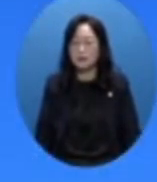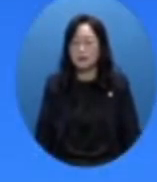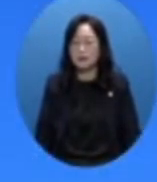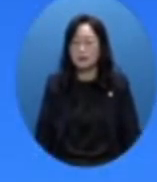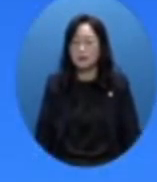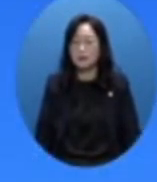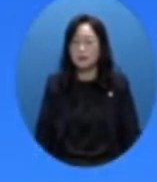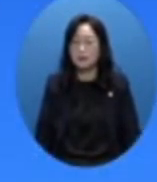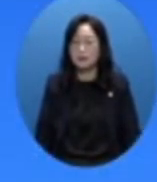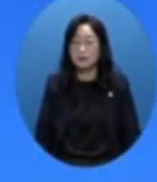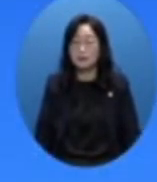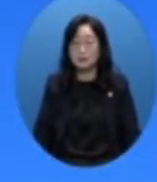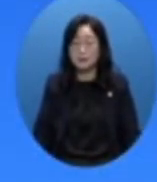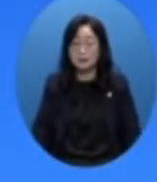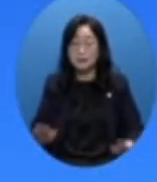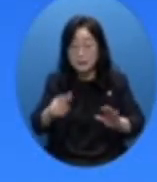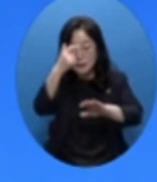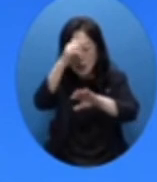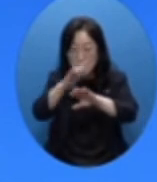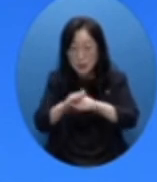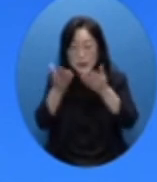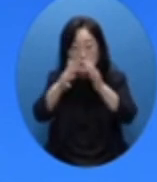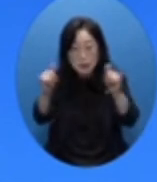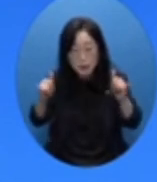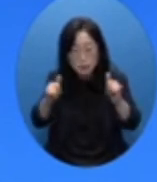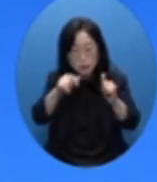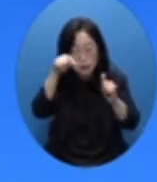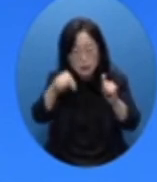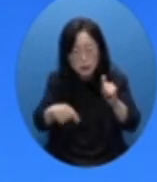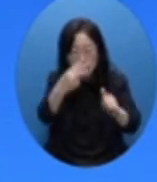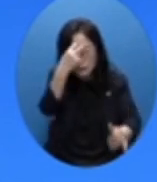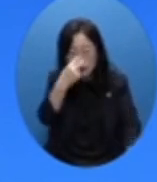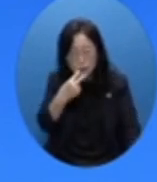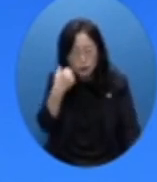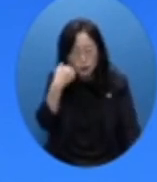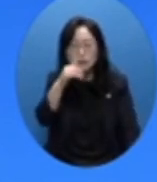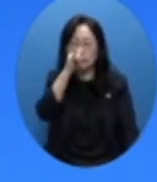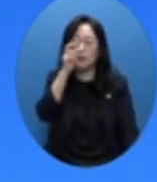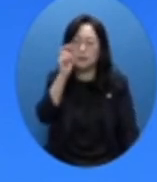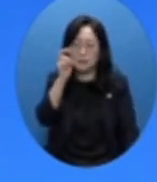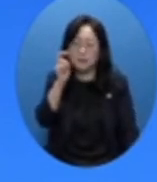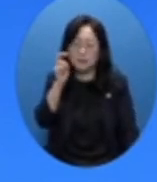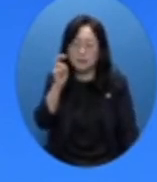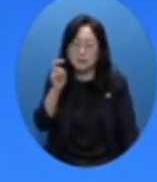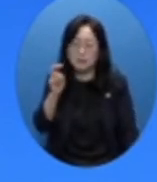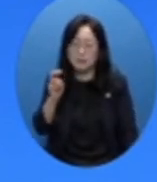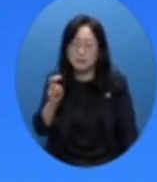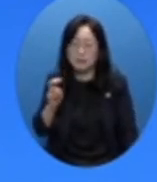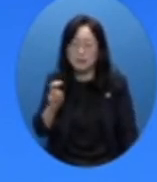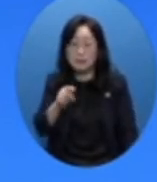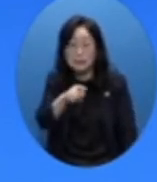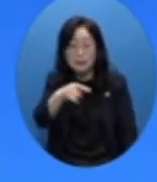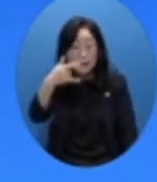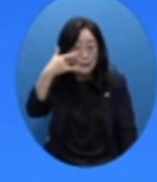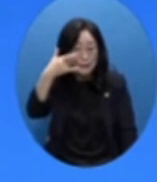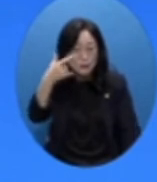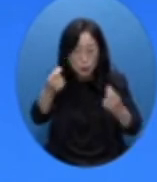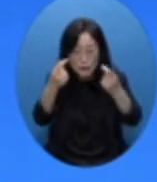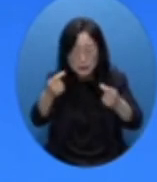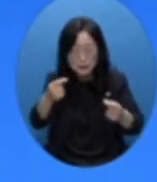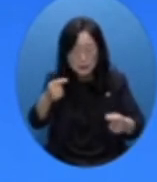물론 어 이 오늘 예배를 드린 부 가운데 앞을 보지 못하는 분도 계시겠지만 그분은 알레그로 처럼 영의 눈이